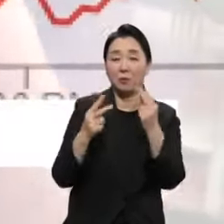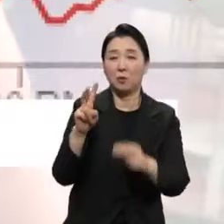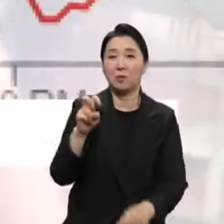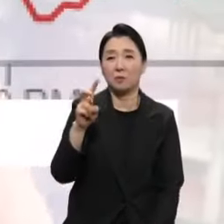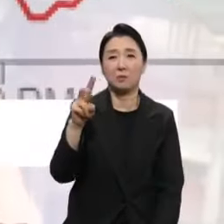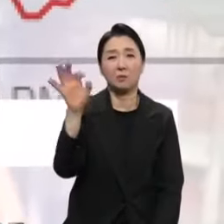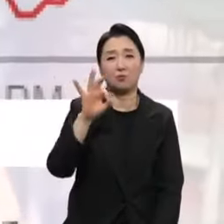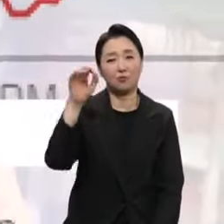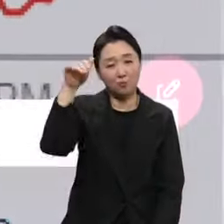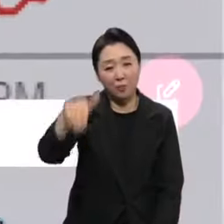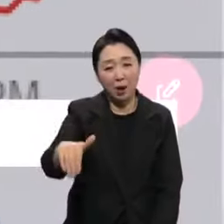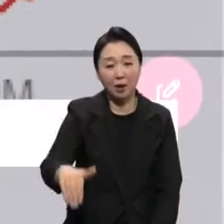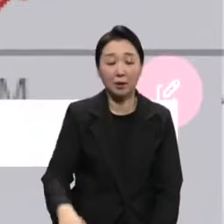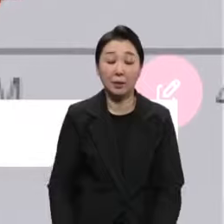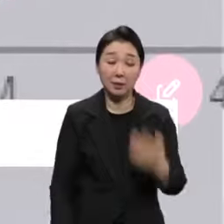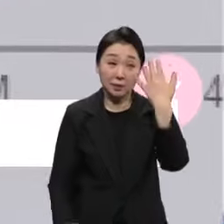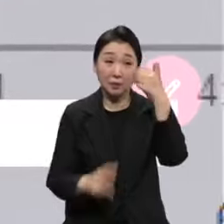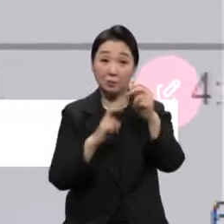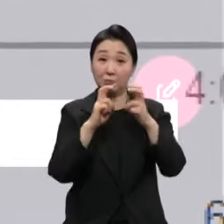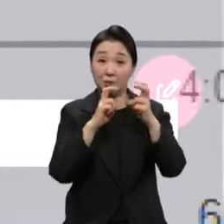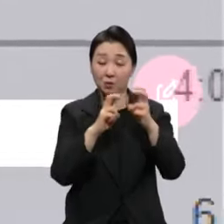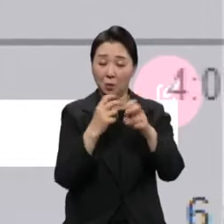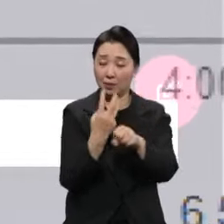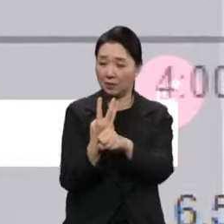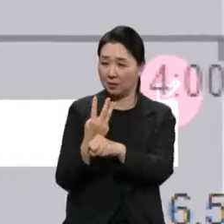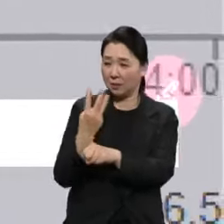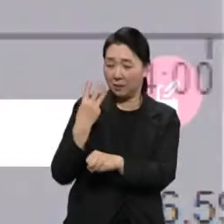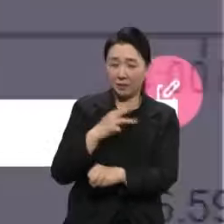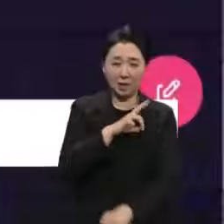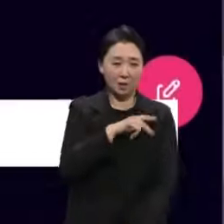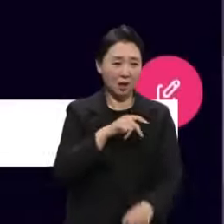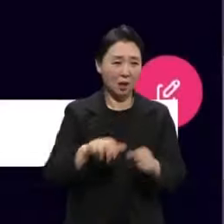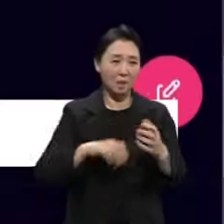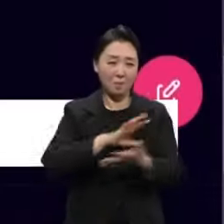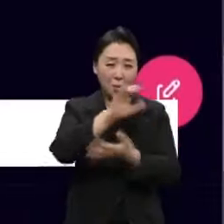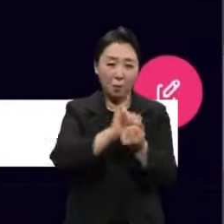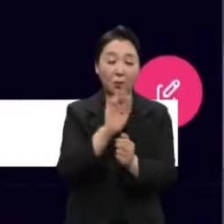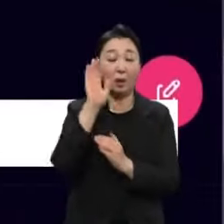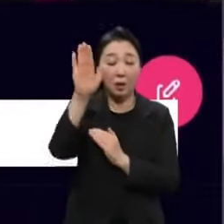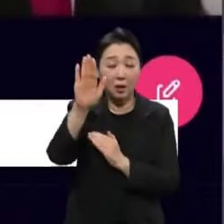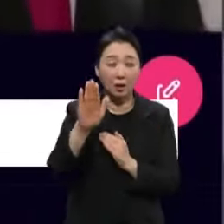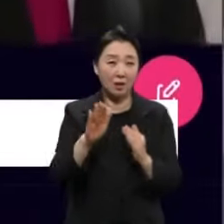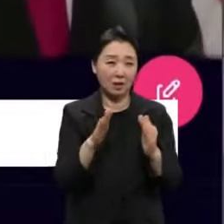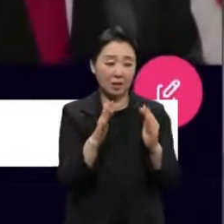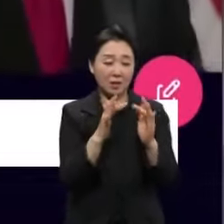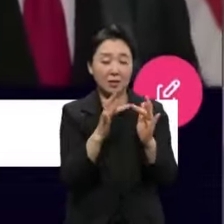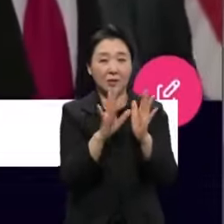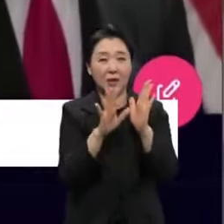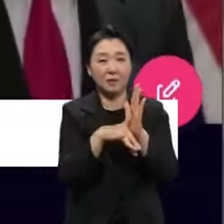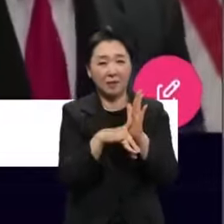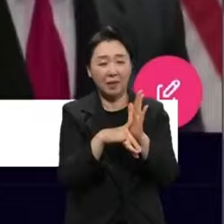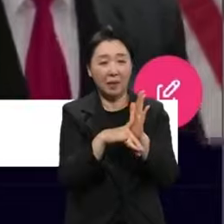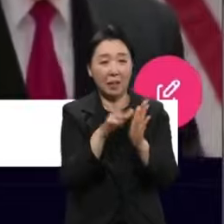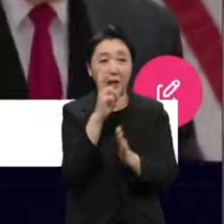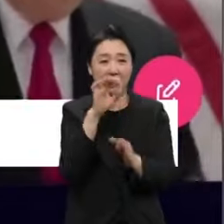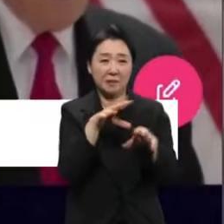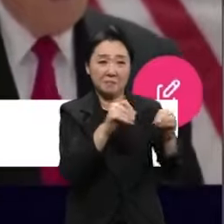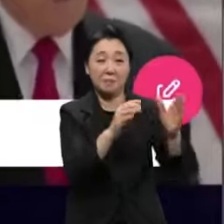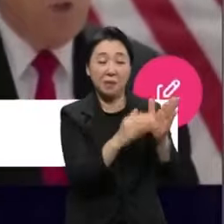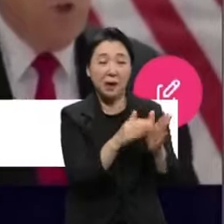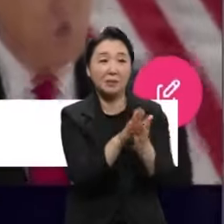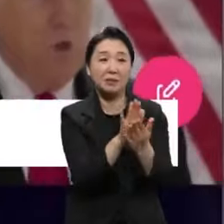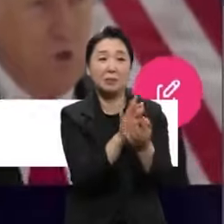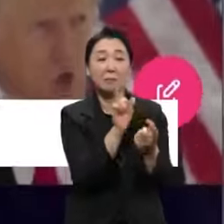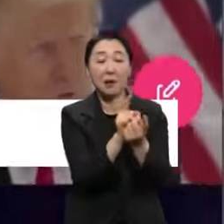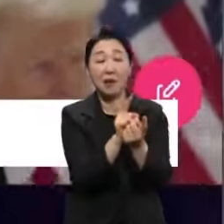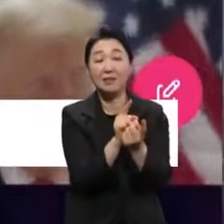떨어졌습니다. 트럼프 미디어는 3년 전 의회 폭동 이후 각종 소셜미디어에서 계정을 차단당한 트럼프가 직접 만든